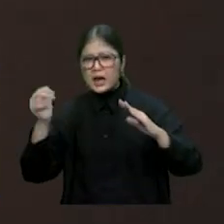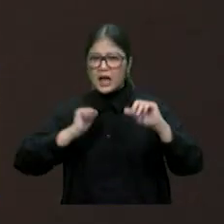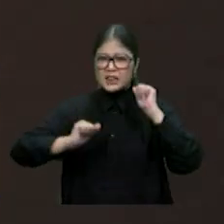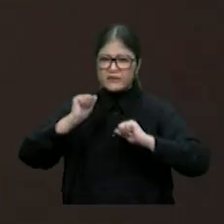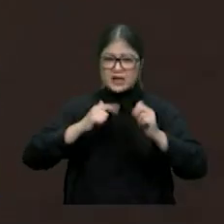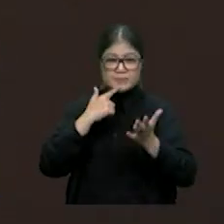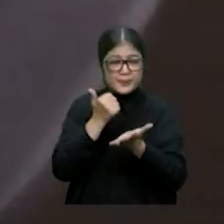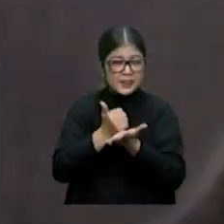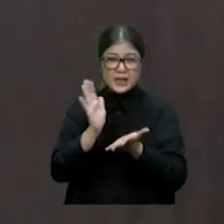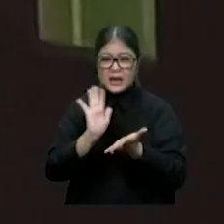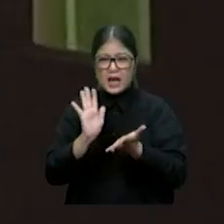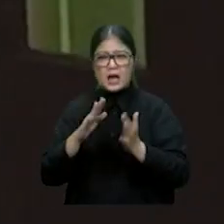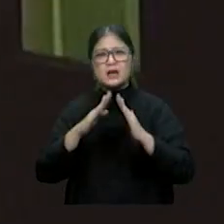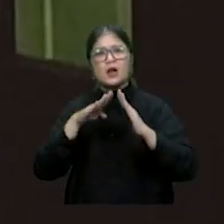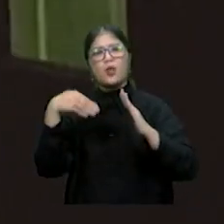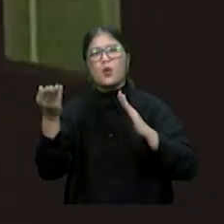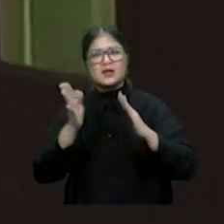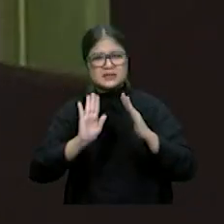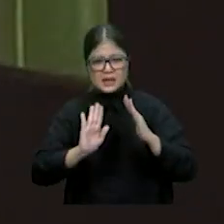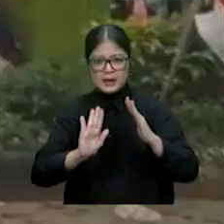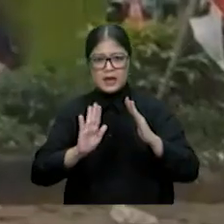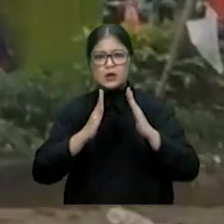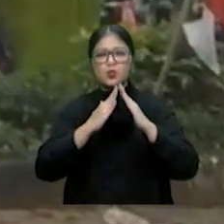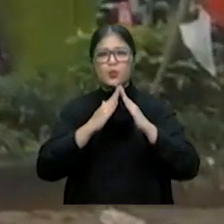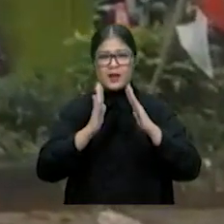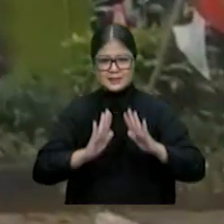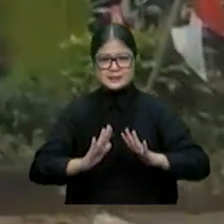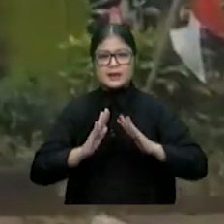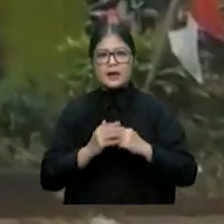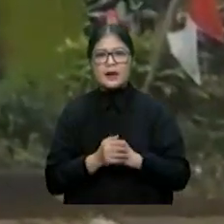Dari Kota Depok, Jawa Barat, Yung Rizky, iNews, melaporkan.